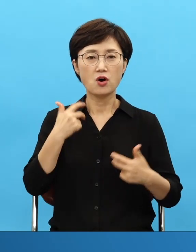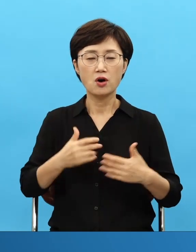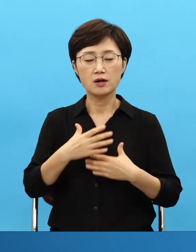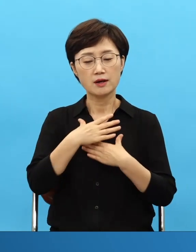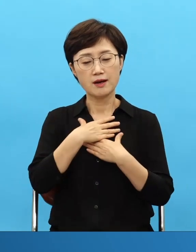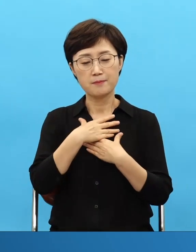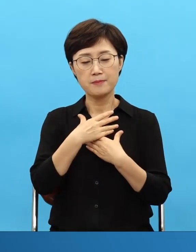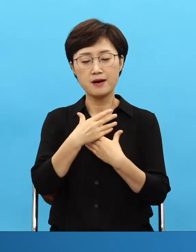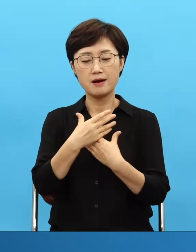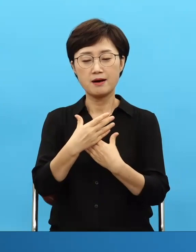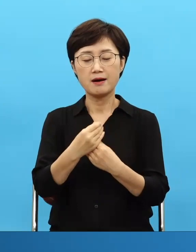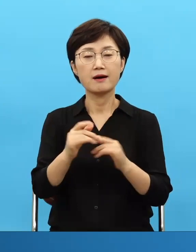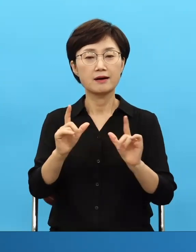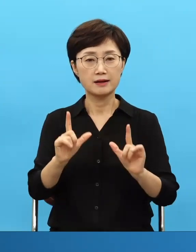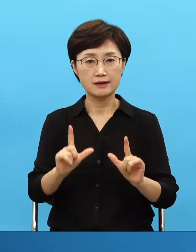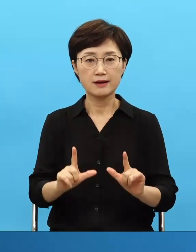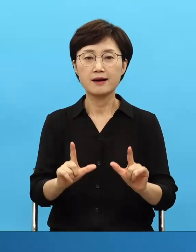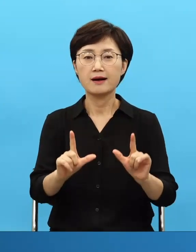즐겁게